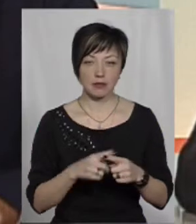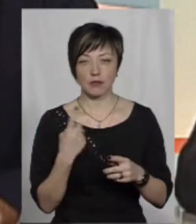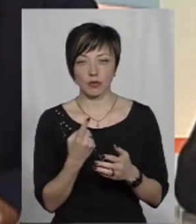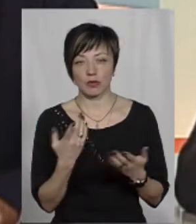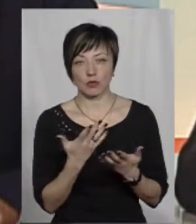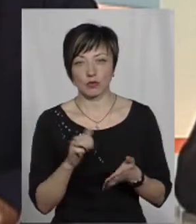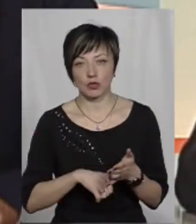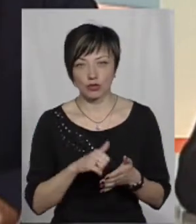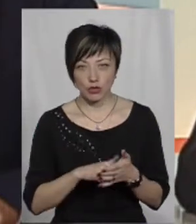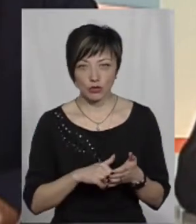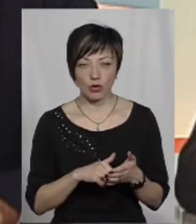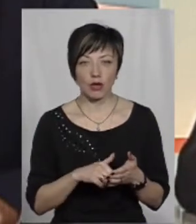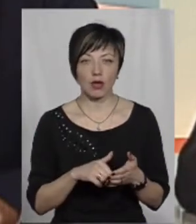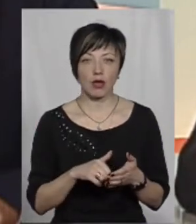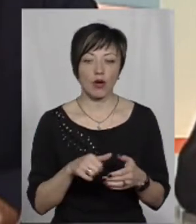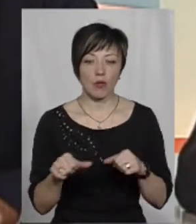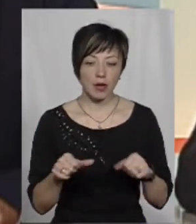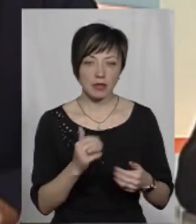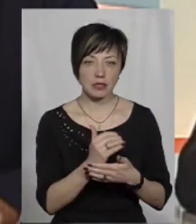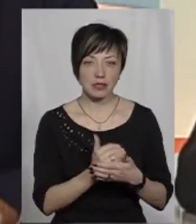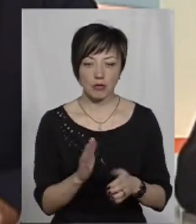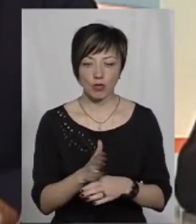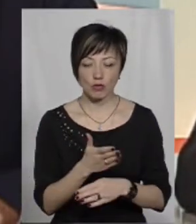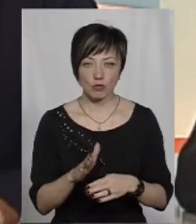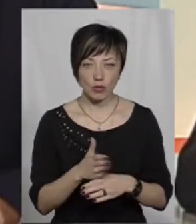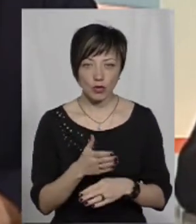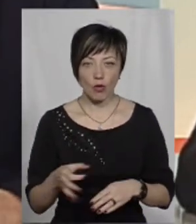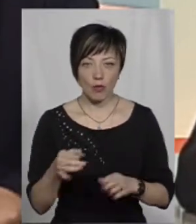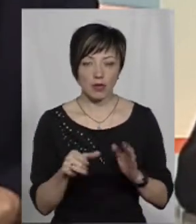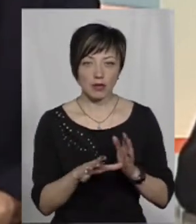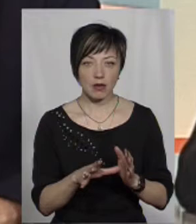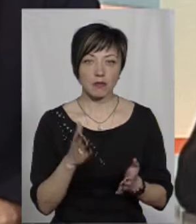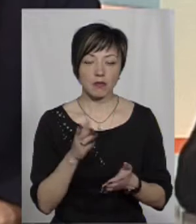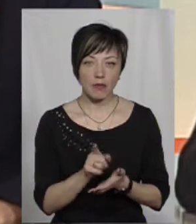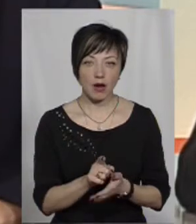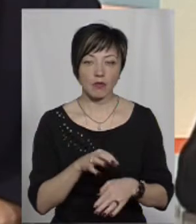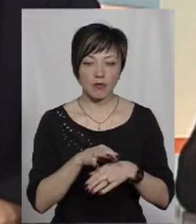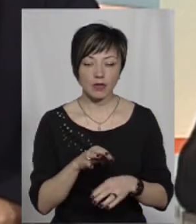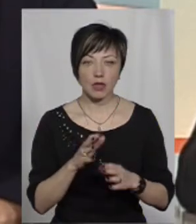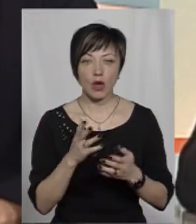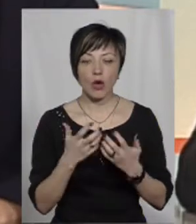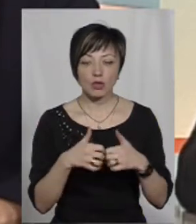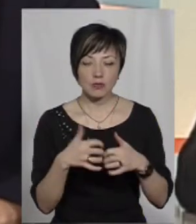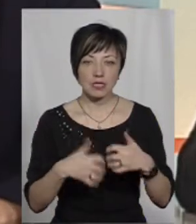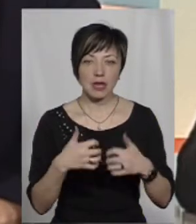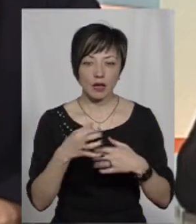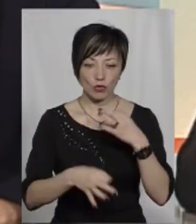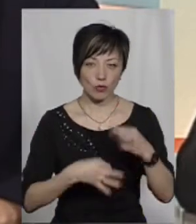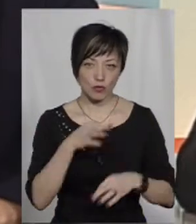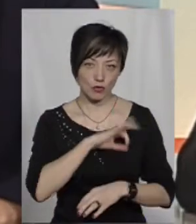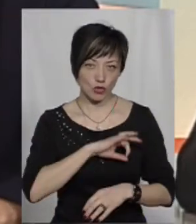якоюсь причиною, оператор системи розподілу, тобто Хмельницькобленерго, має провести розрахунок по